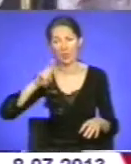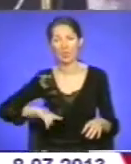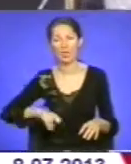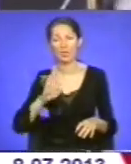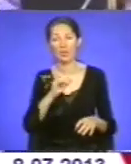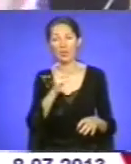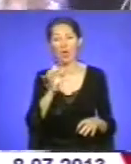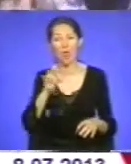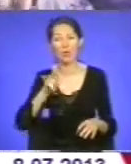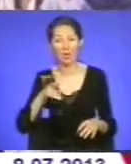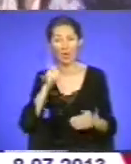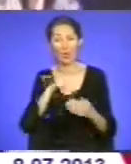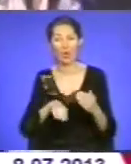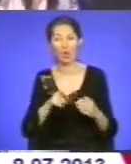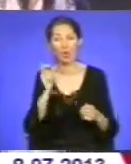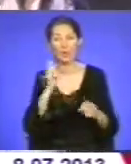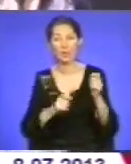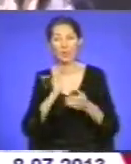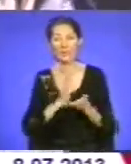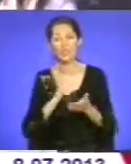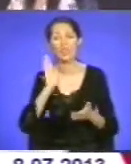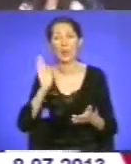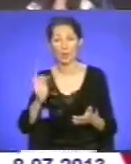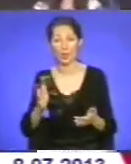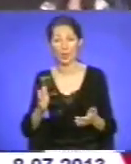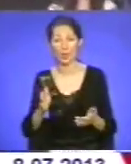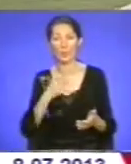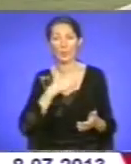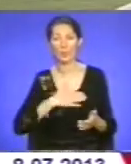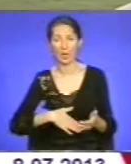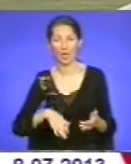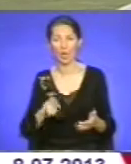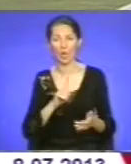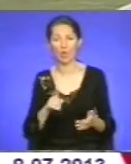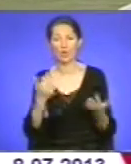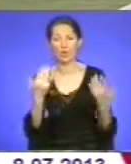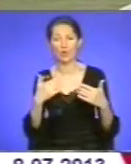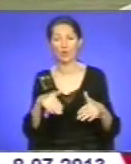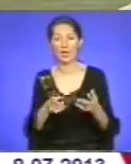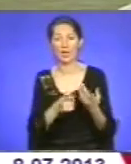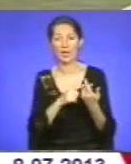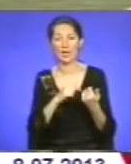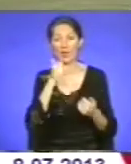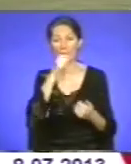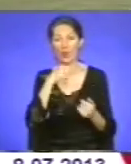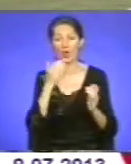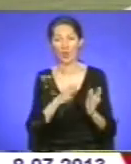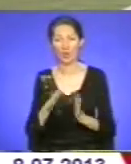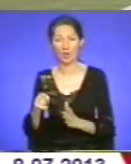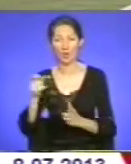Хоптян переконаний, що фестиваль матиме майбутнє. Приємно, що вже декілька років підряд